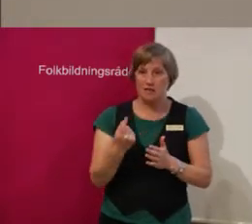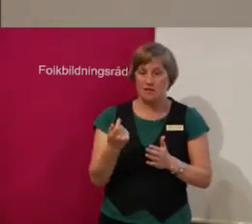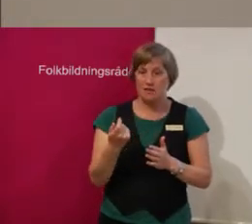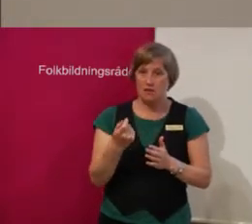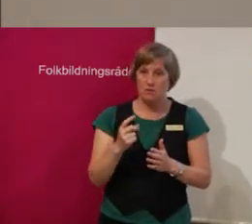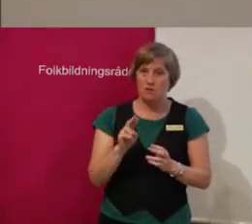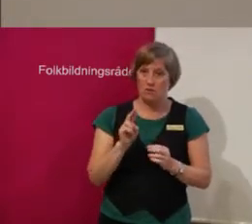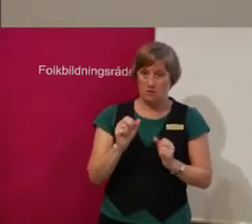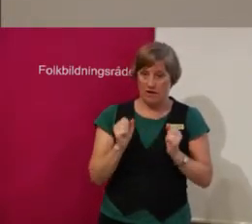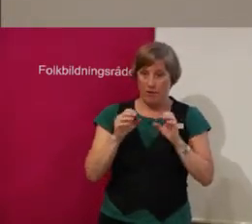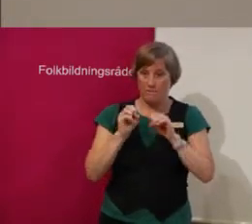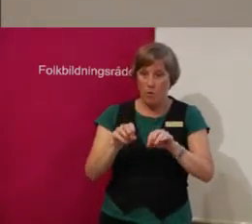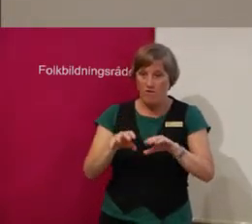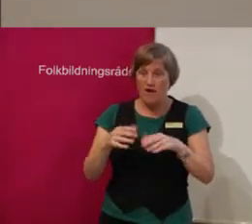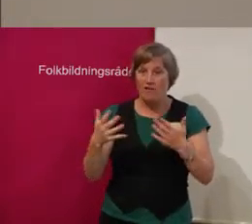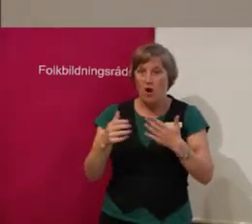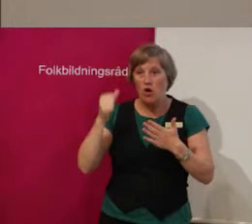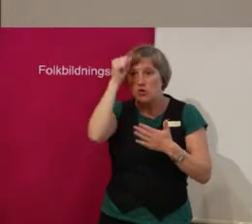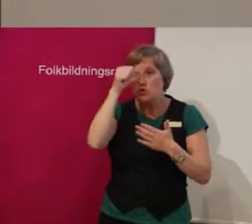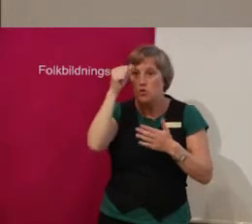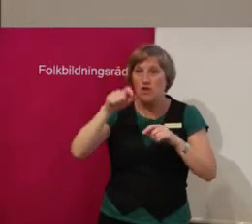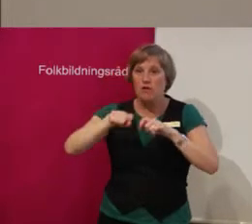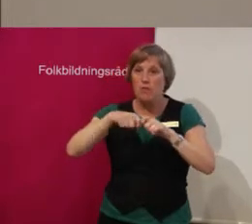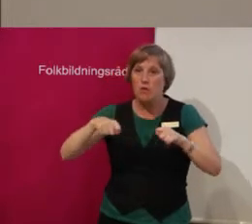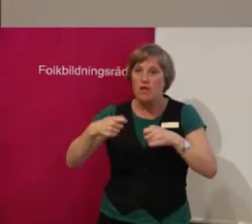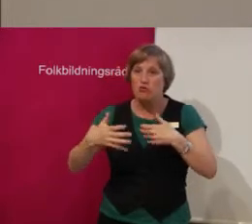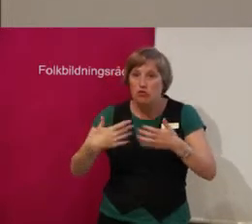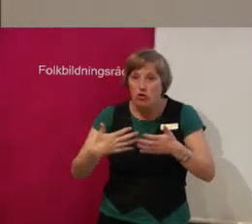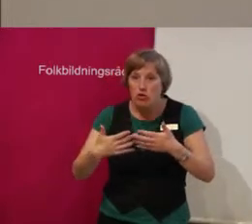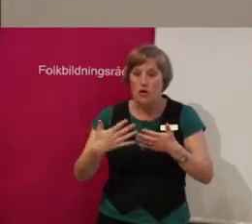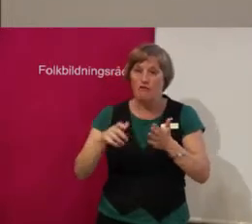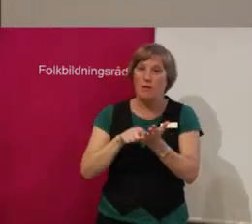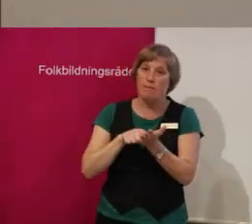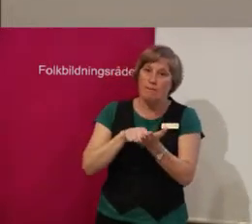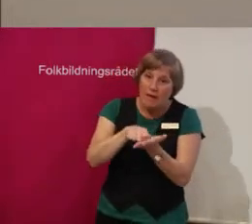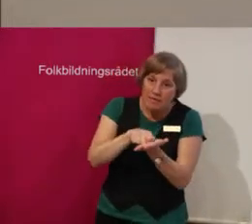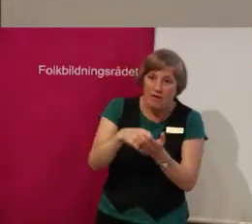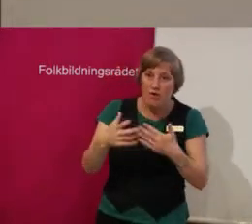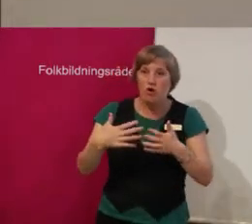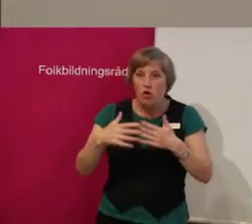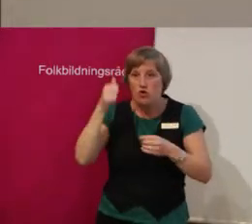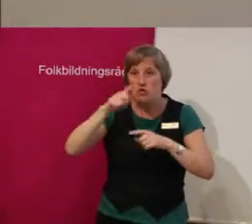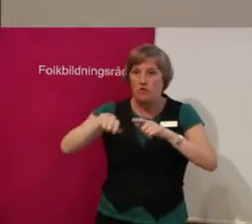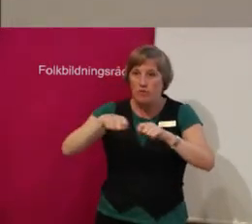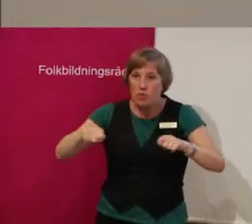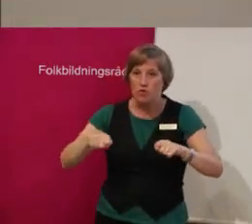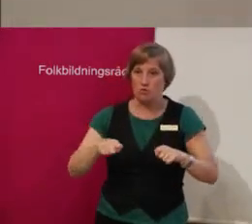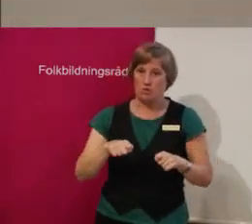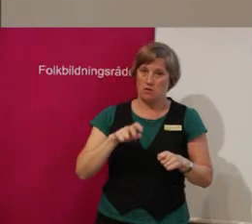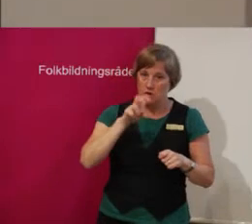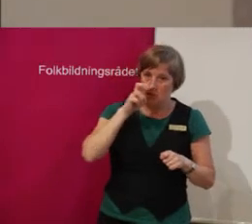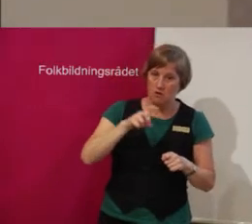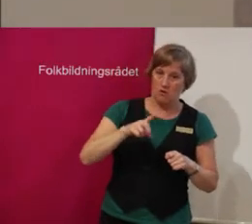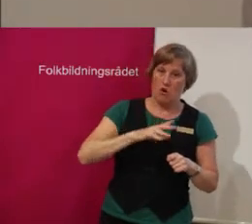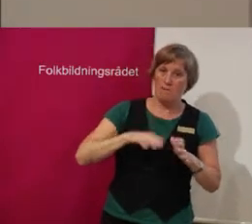studieförbunden gör för någonting. Eller snarare det är en mätning av vad studieförbunden gör. Det finns mera öppen verksamhet och det